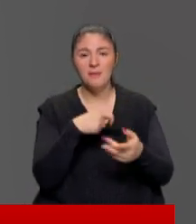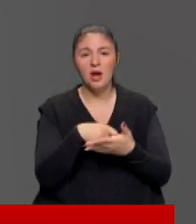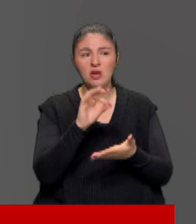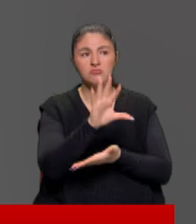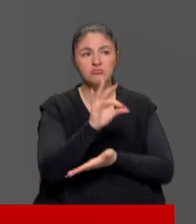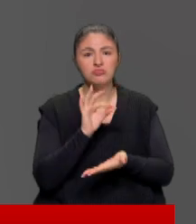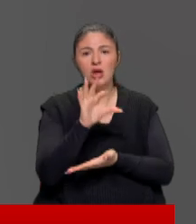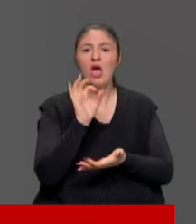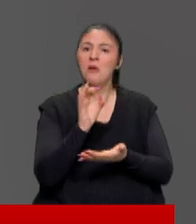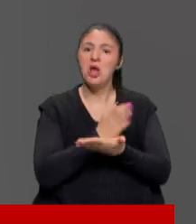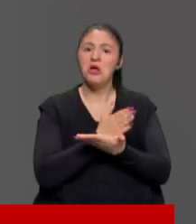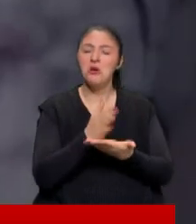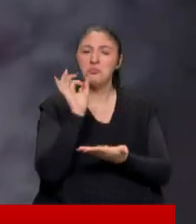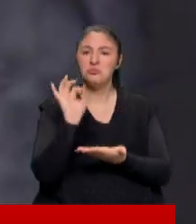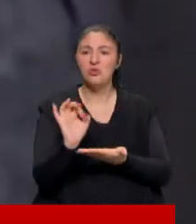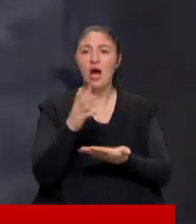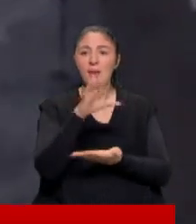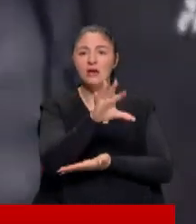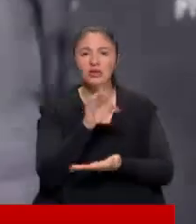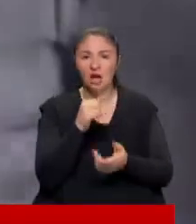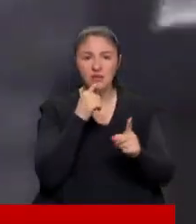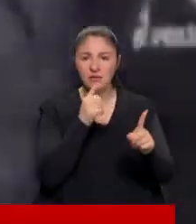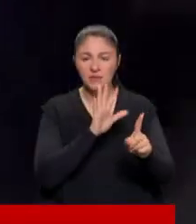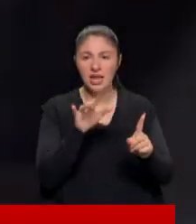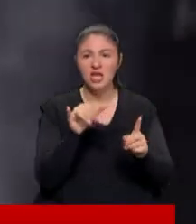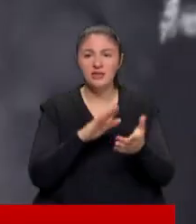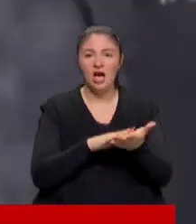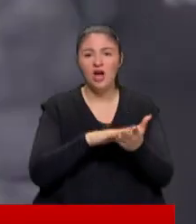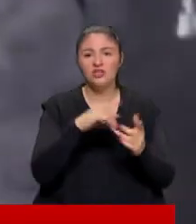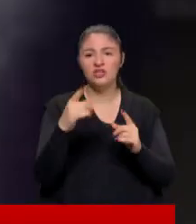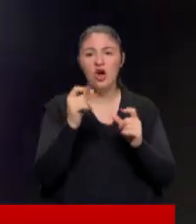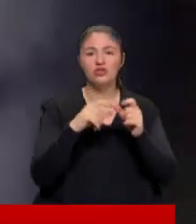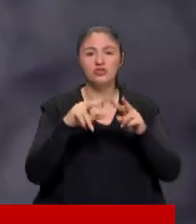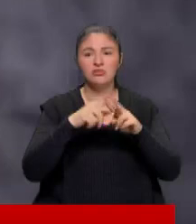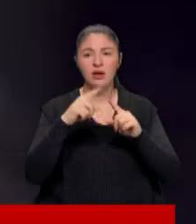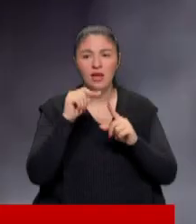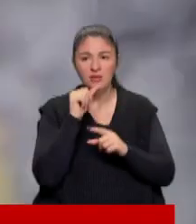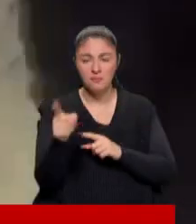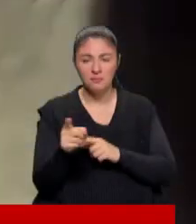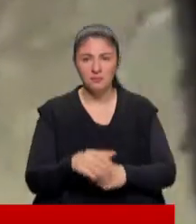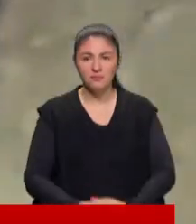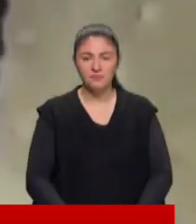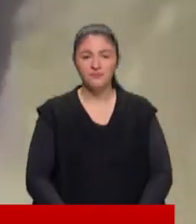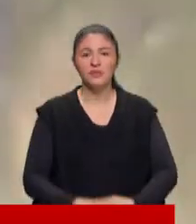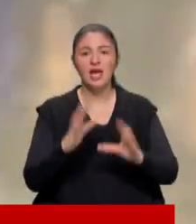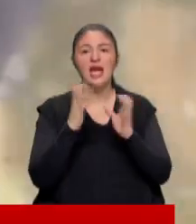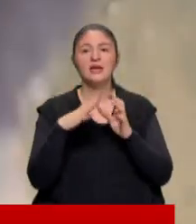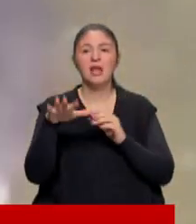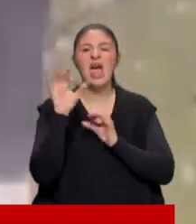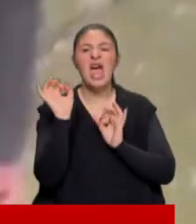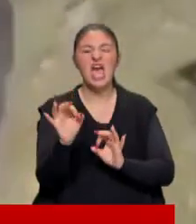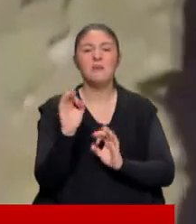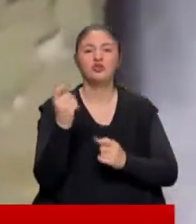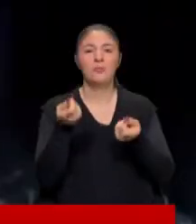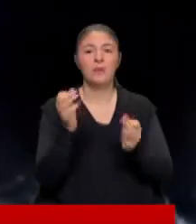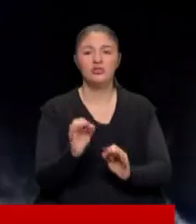maaşı çekiliyordu düzenli olarak ancak çeken Hakkan değil, yakın arkadaşı Osman çiftçiydi. Ekipler derhal